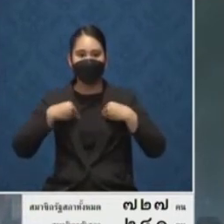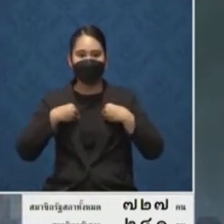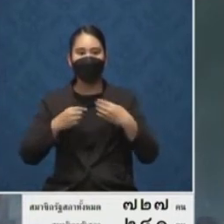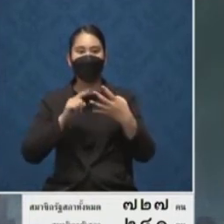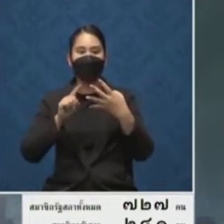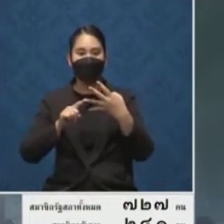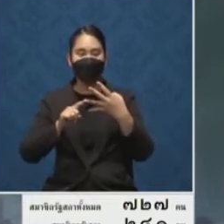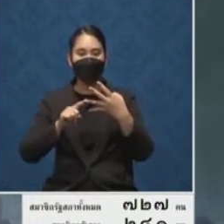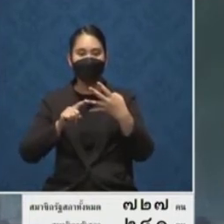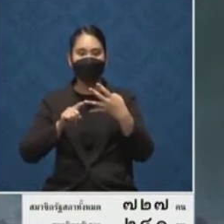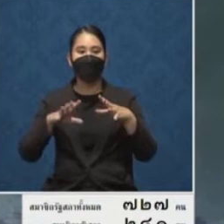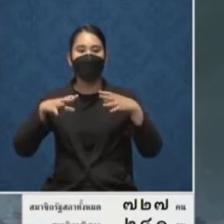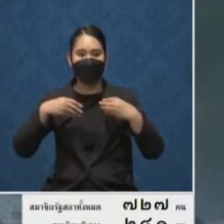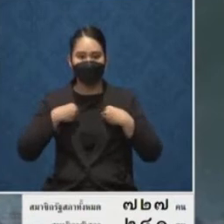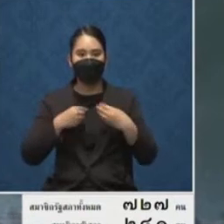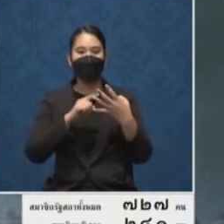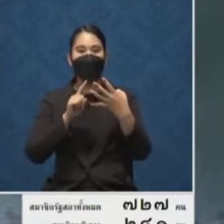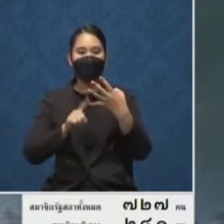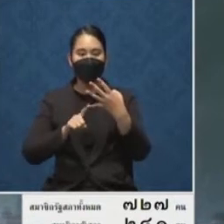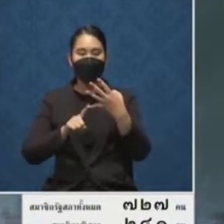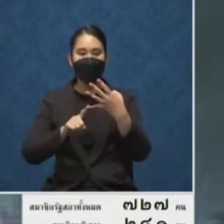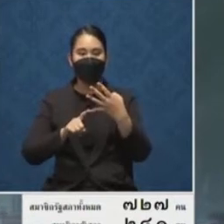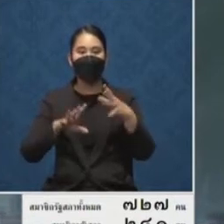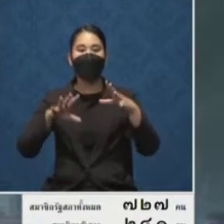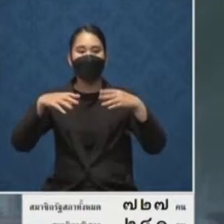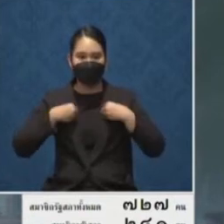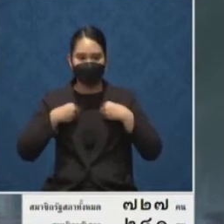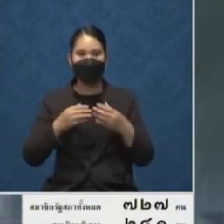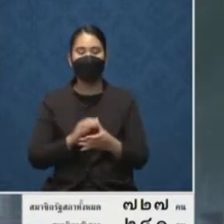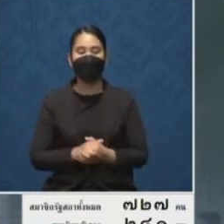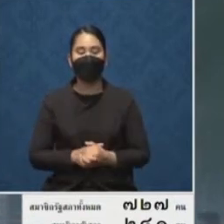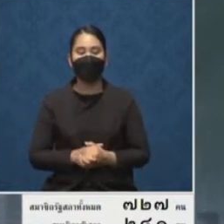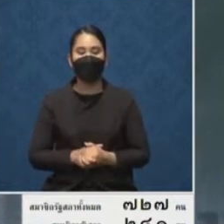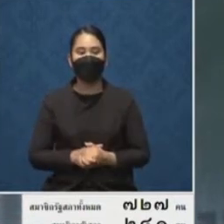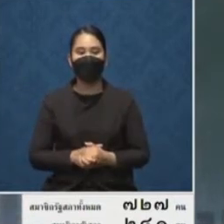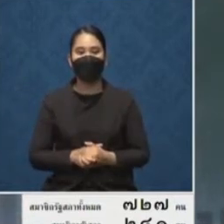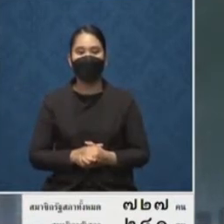การ3รับหลักการ4รับหลักการ